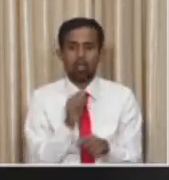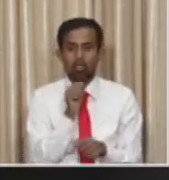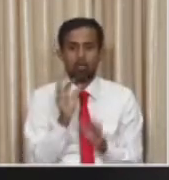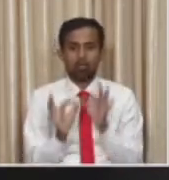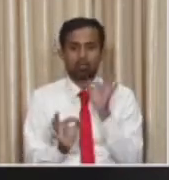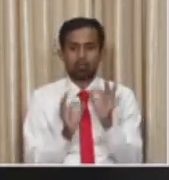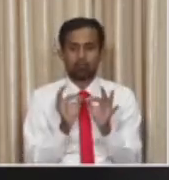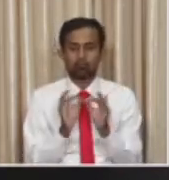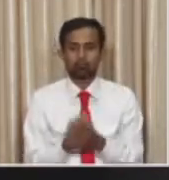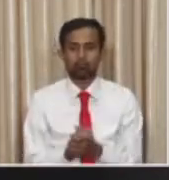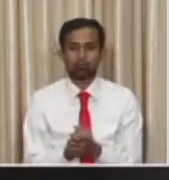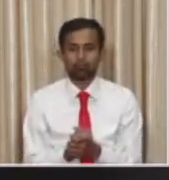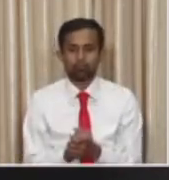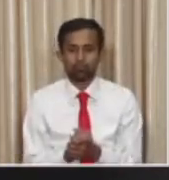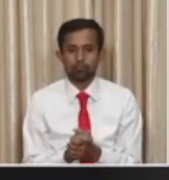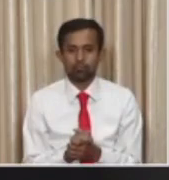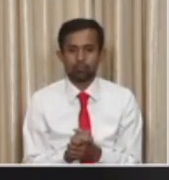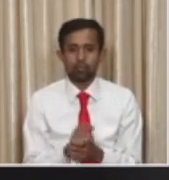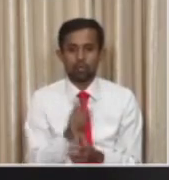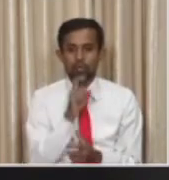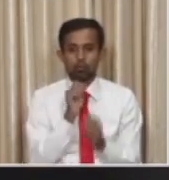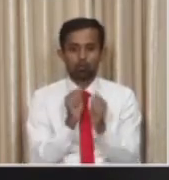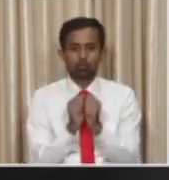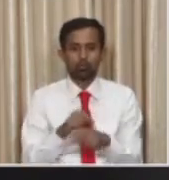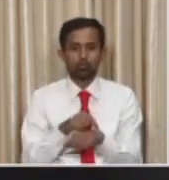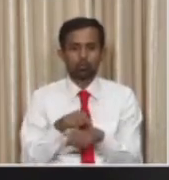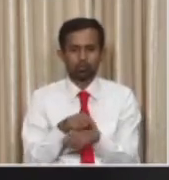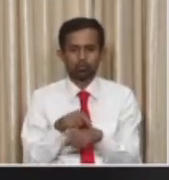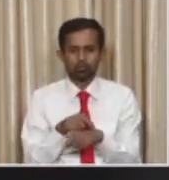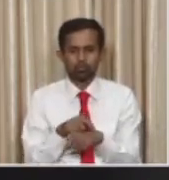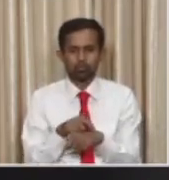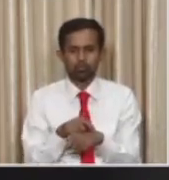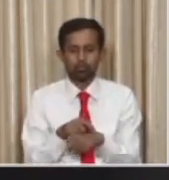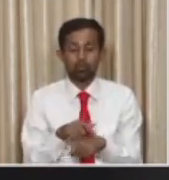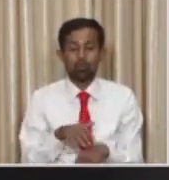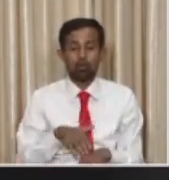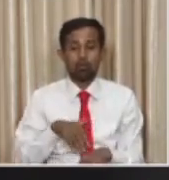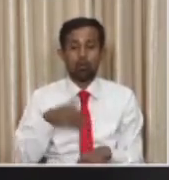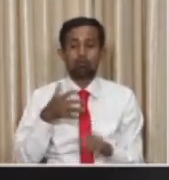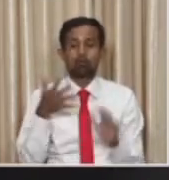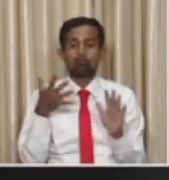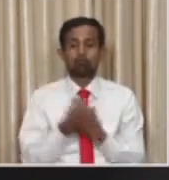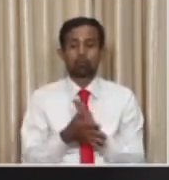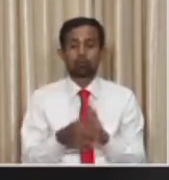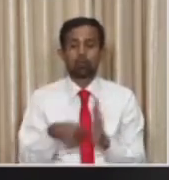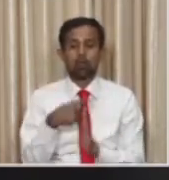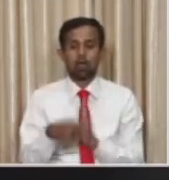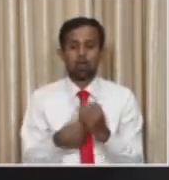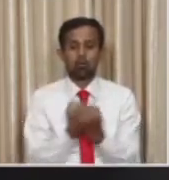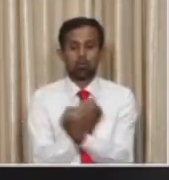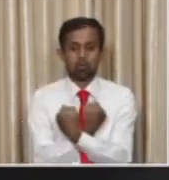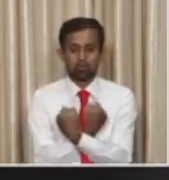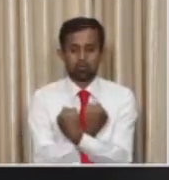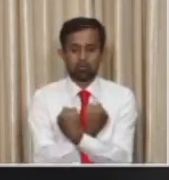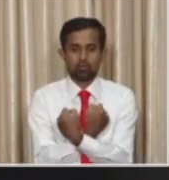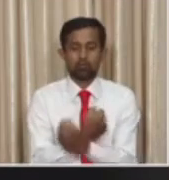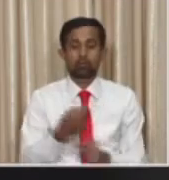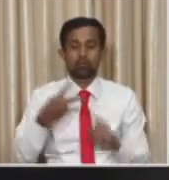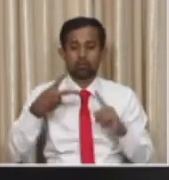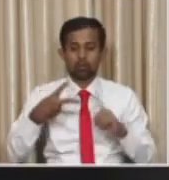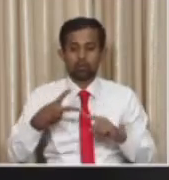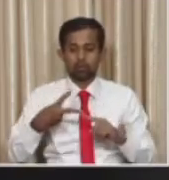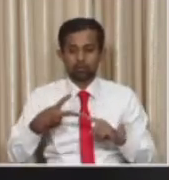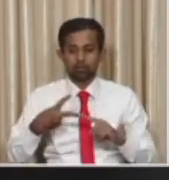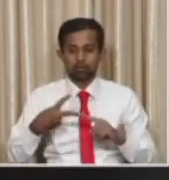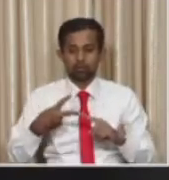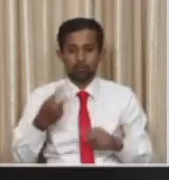ඉතින් මේ ඒක නඩු කටයුතු ප්‍රමාද වීමේ ප්‍රධානම කාරණයක් තමයි ශ්‍රී ලංකා පොලිසිය. දෙවනි කාරණේ හැටියට